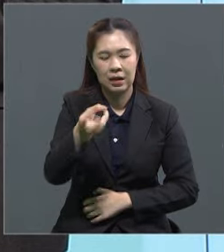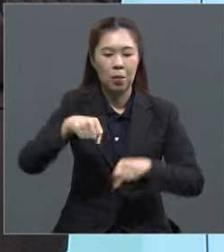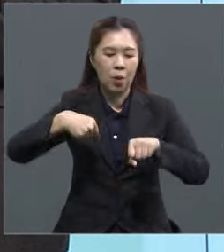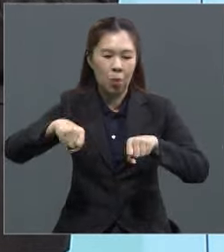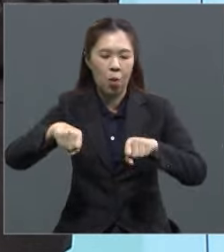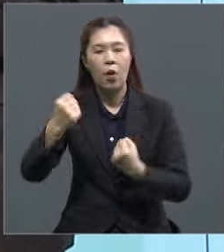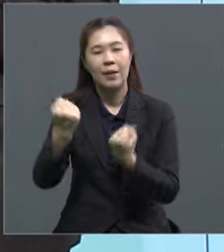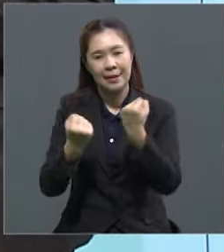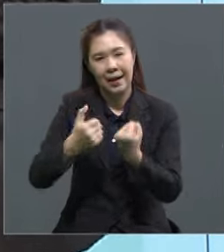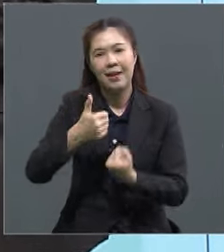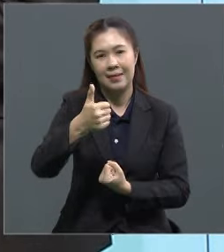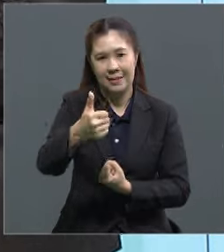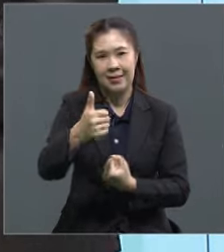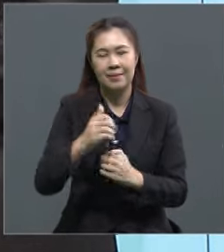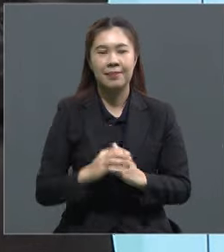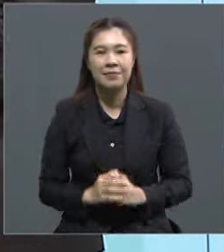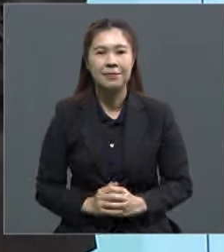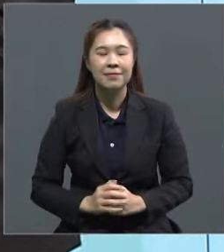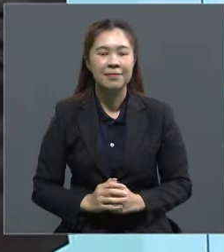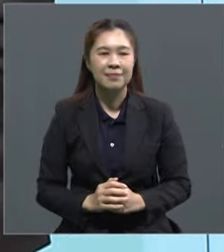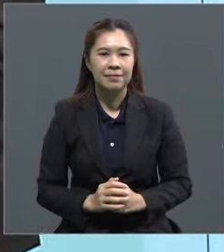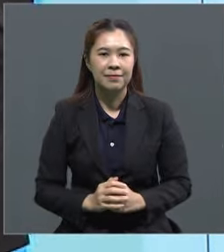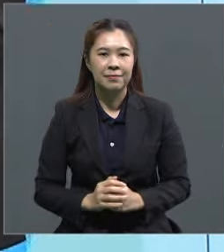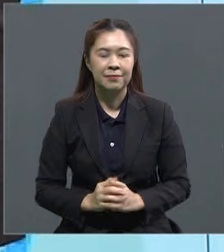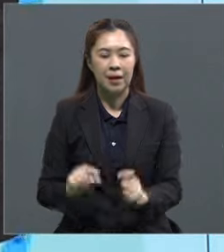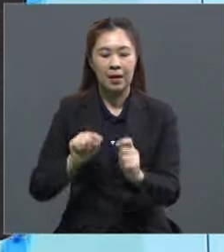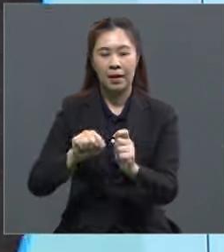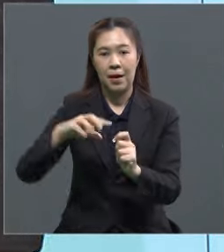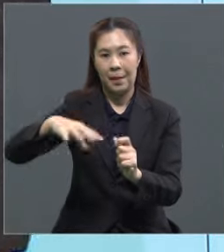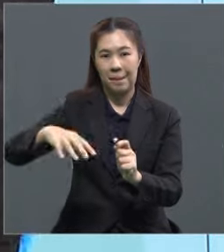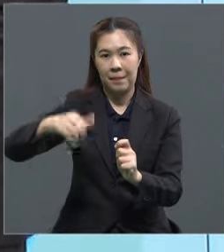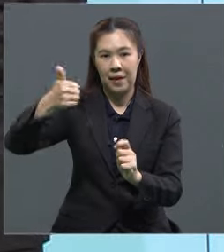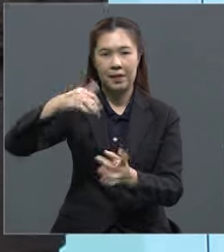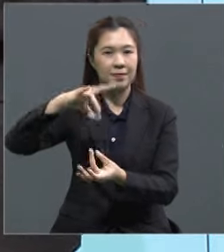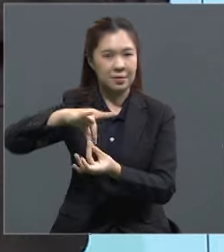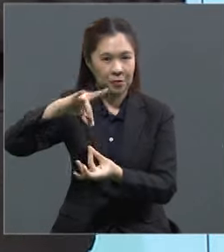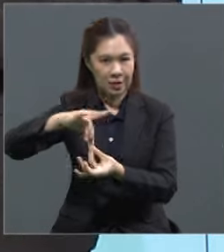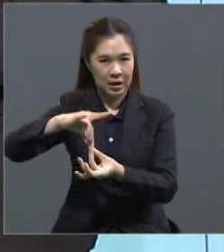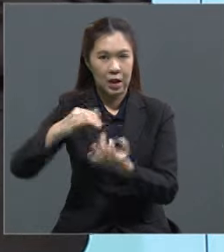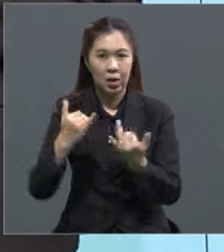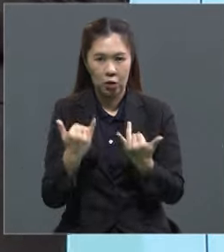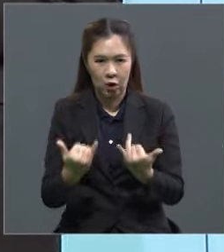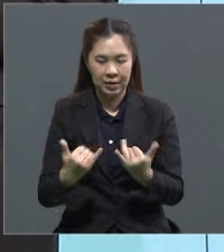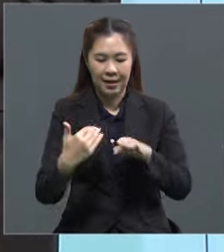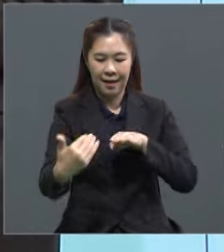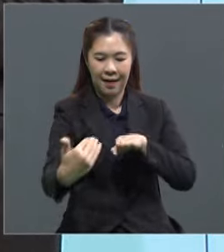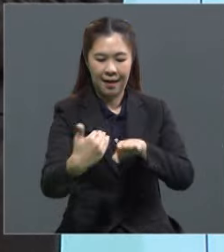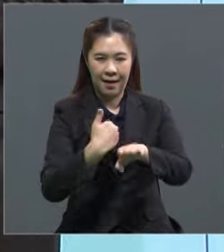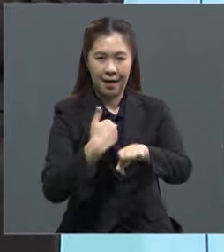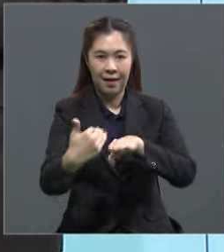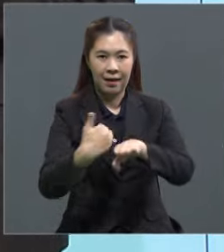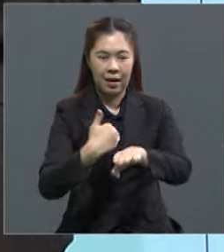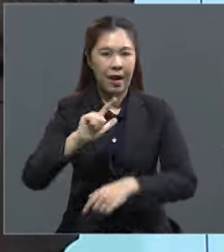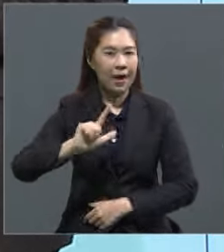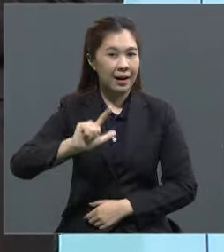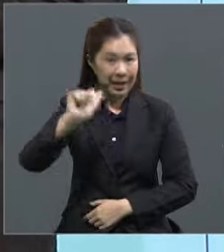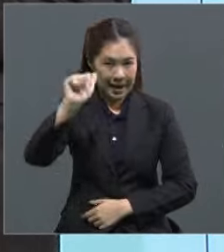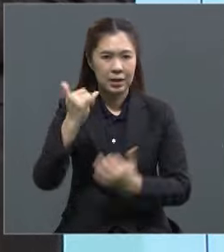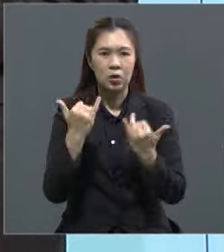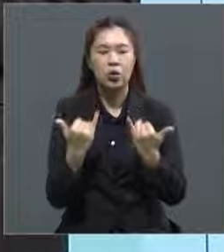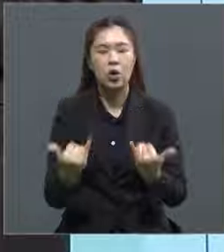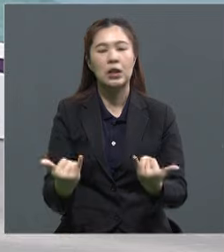ได้อย่างไรก็ตามนะครับในตัวเมืองสุโขทัยณขณะนี้นะครับเส้นทางสายหลักทั้งหมดนะครับอ่ายังสามารถ